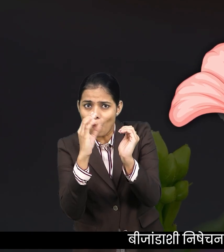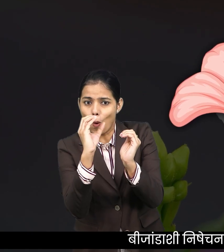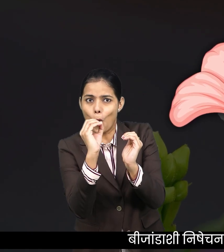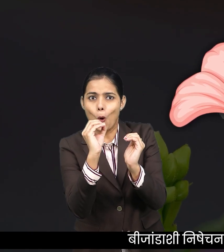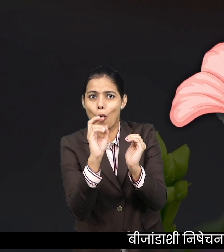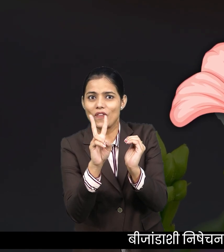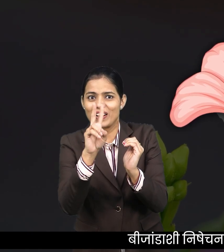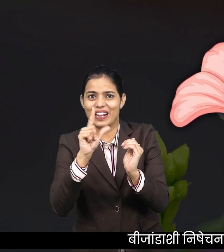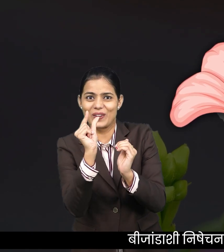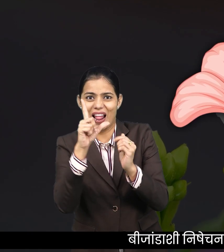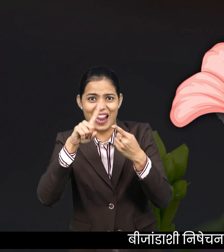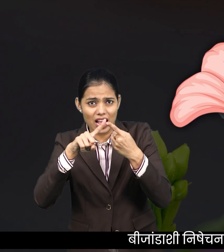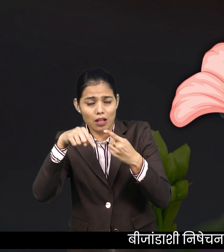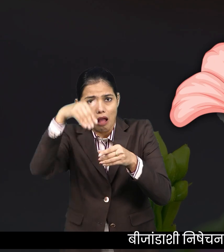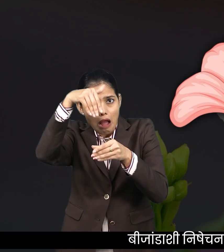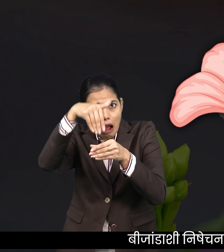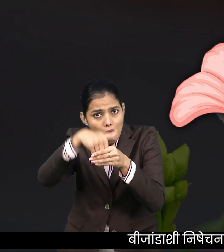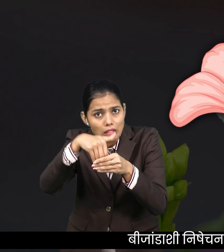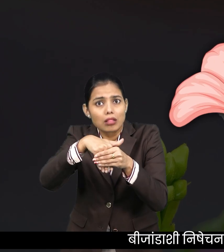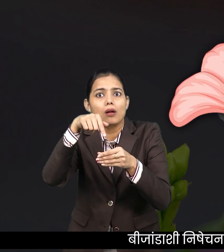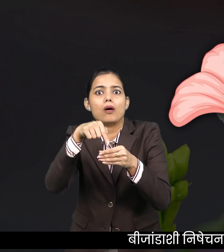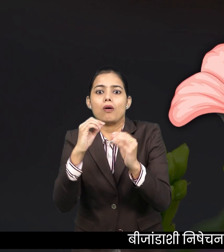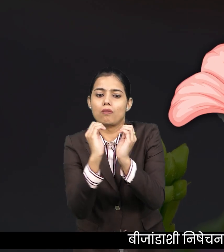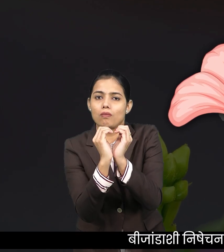प्रक्रियेत एकत्र होतात।